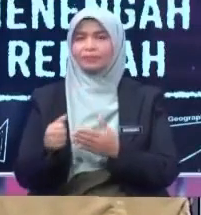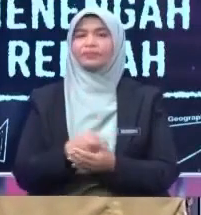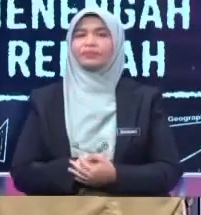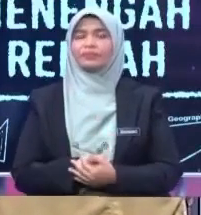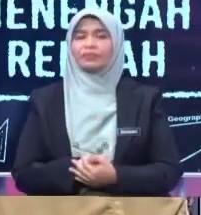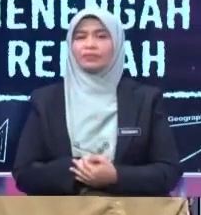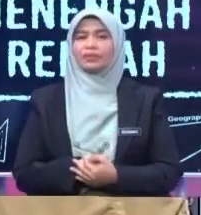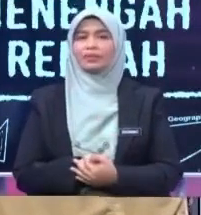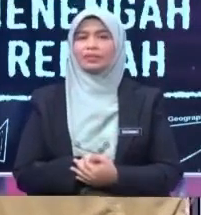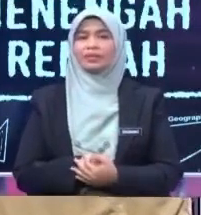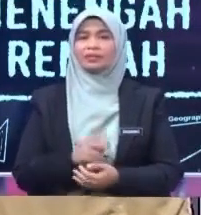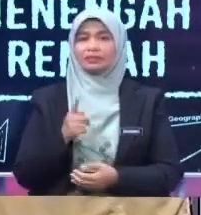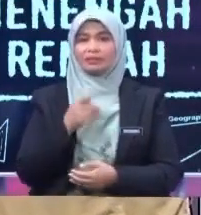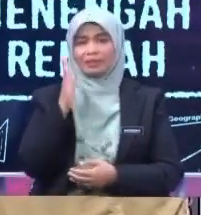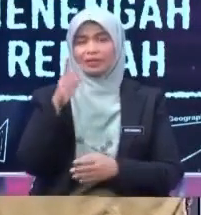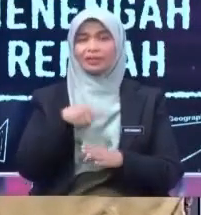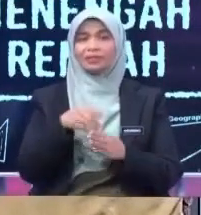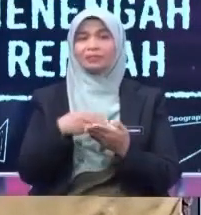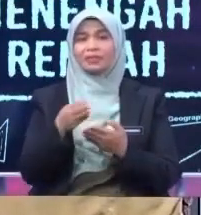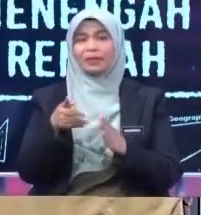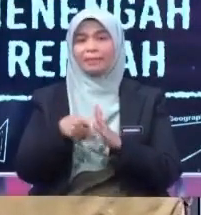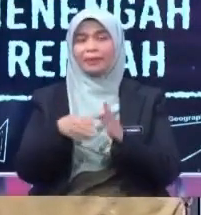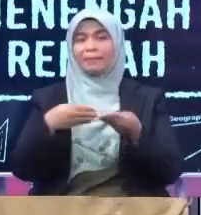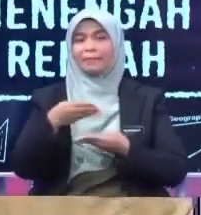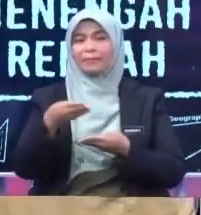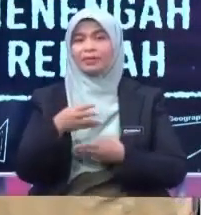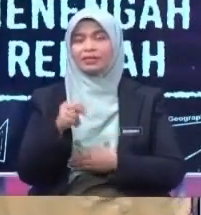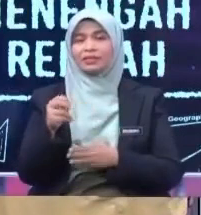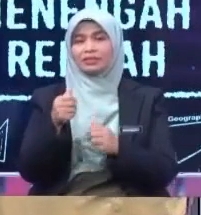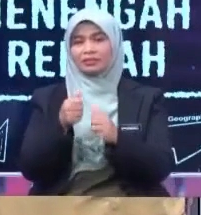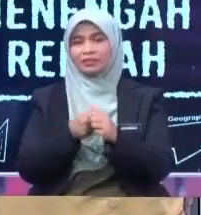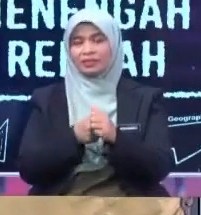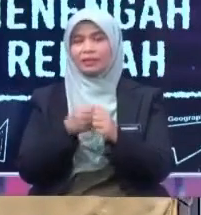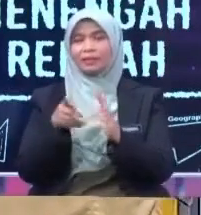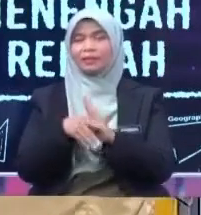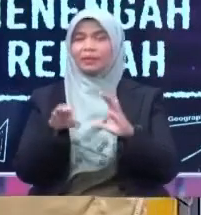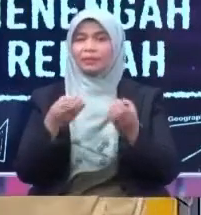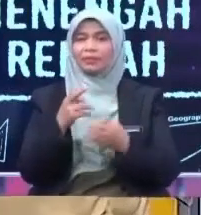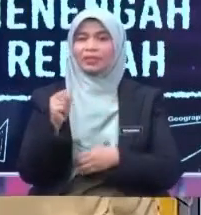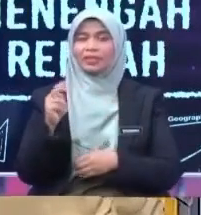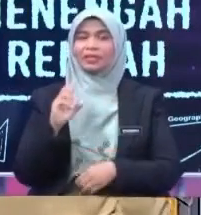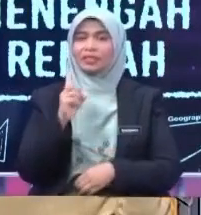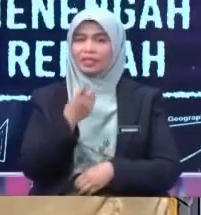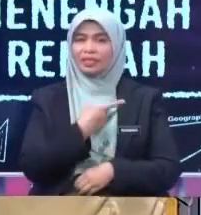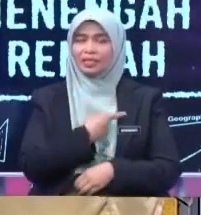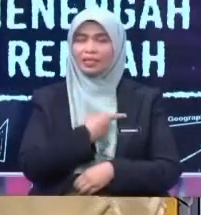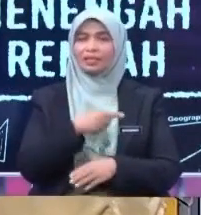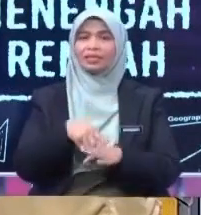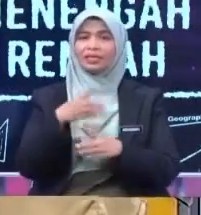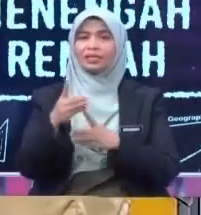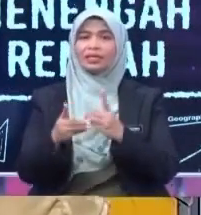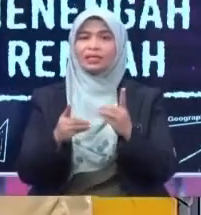kita semua akan diberi pembalasan atas setiap perbuatan yang kita buat sepanjang kita di dunia. Jika kita